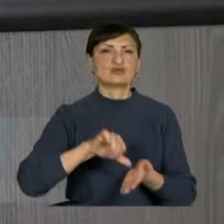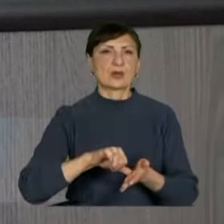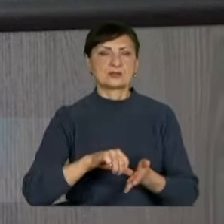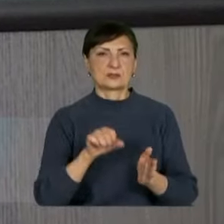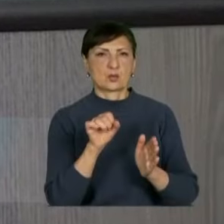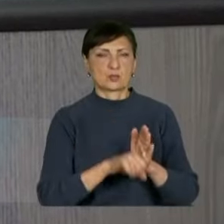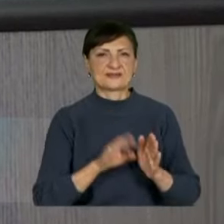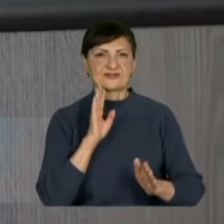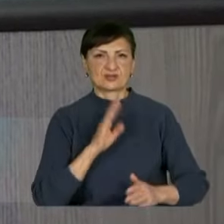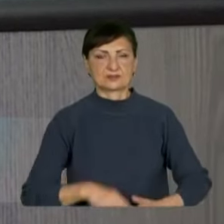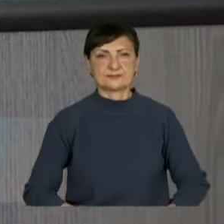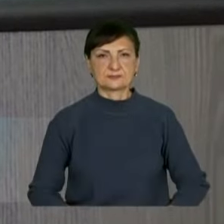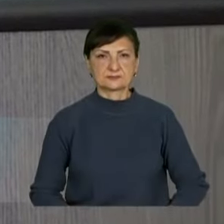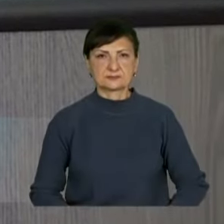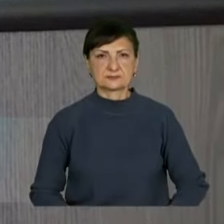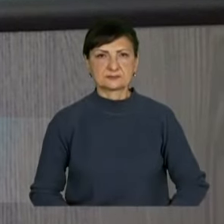уголовного правонарушения.